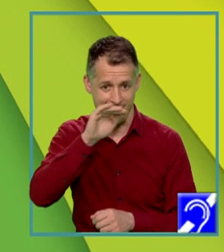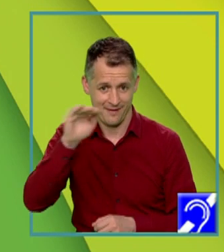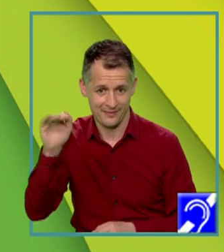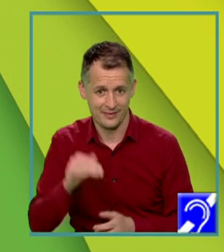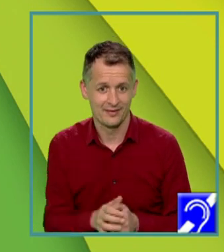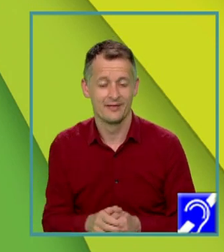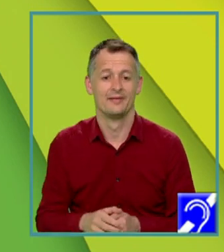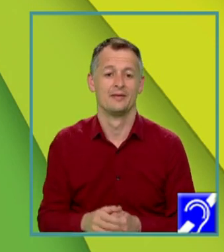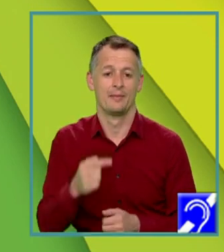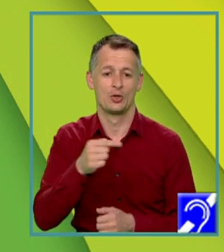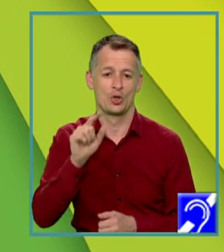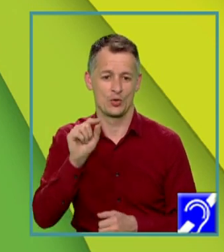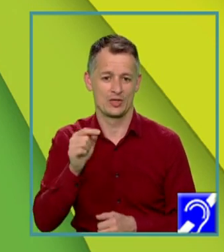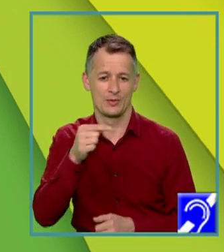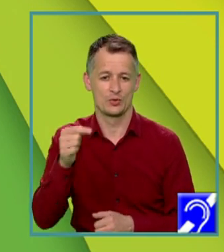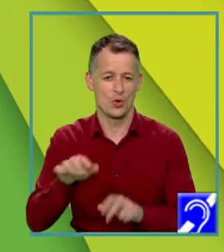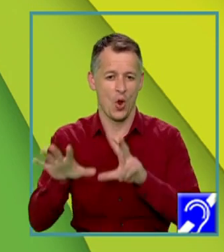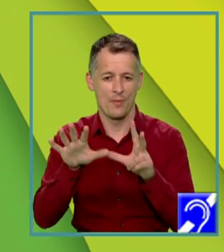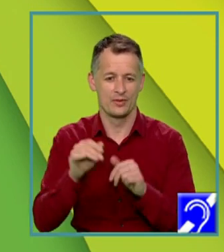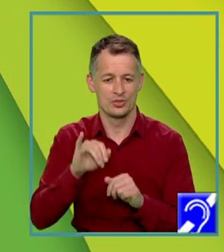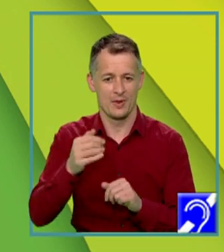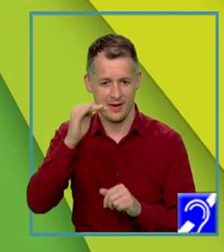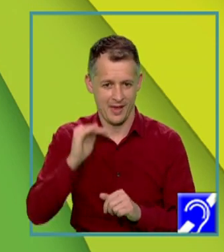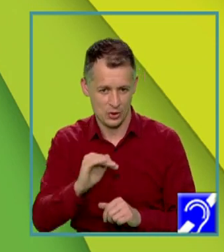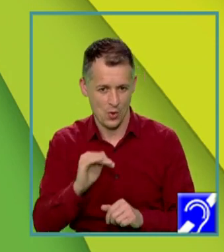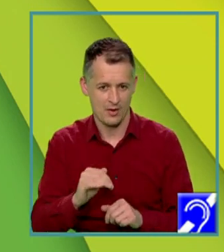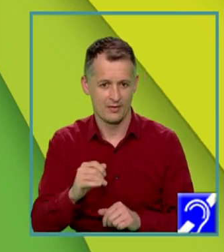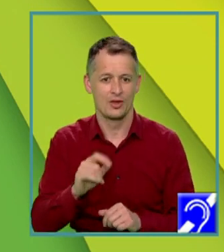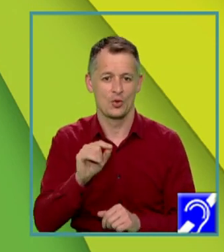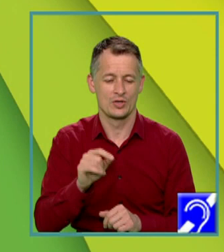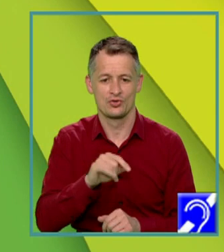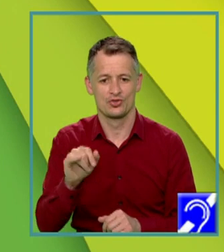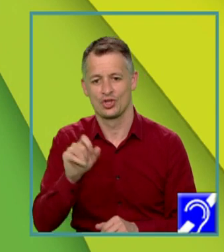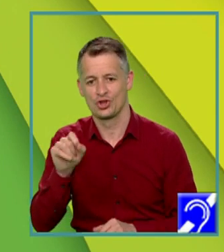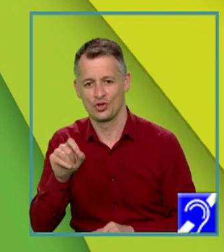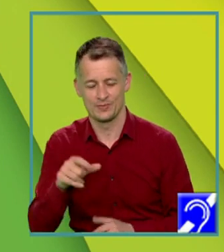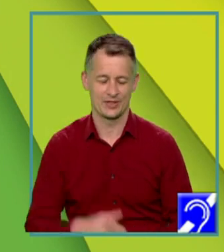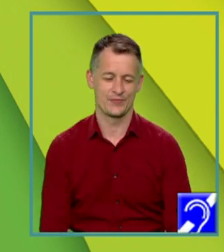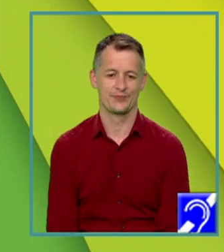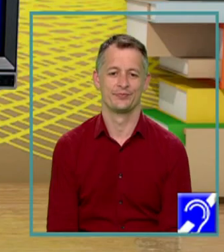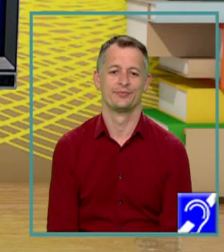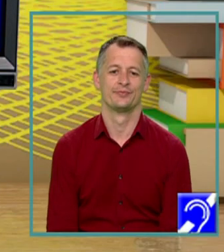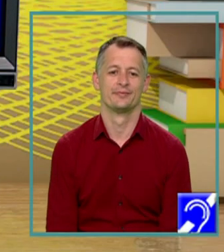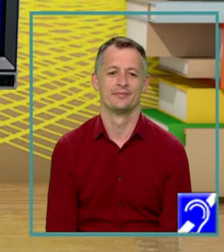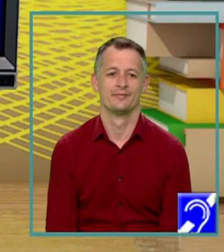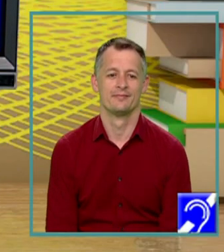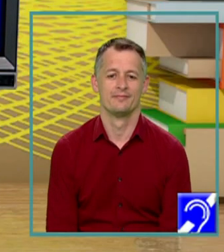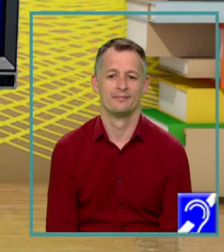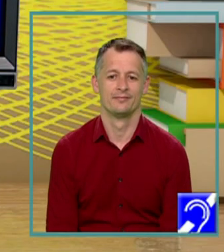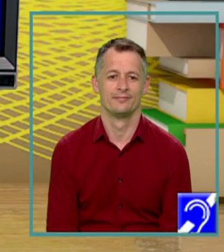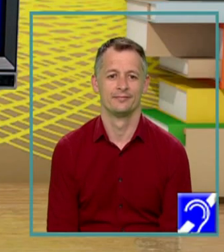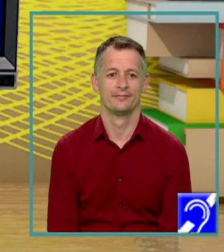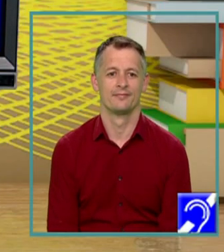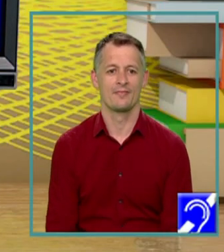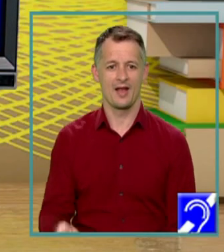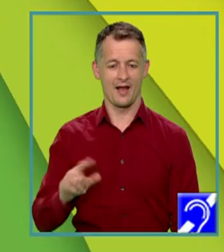elementele minus 21 sau opt și pe linia a doua elementele 20:12 o altă metodă de rezolvare